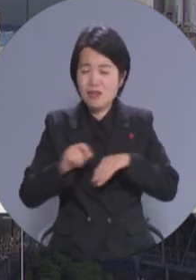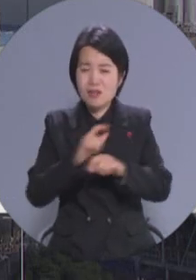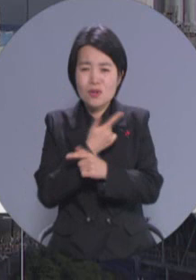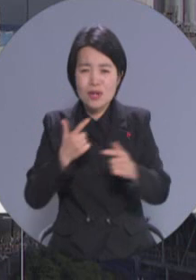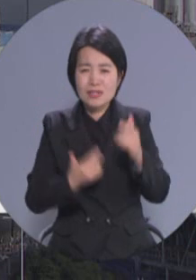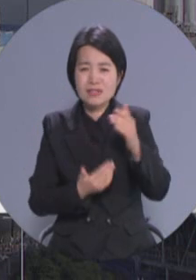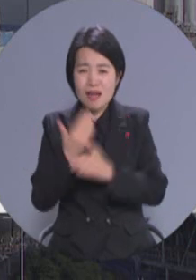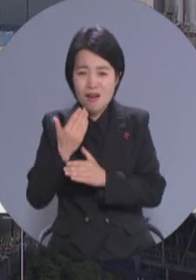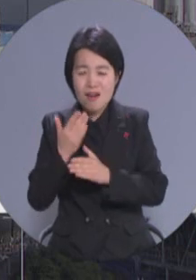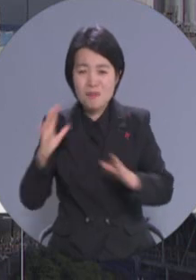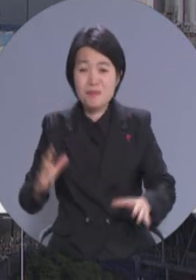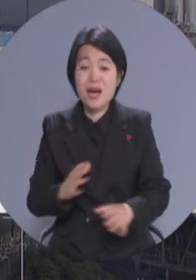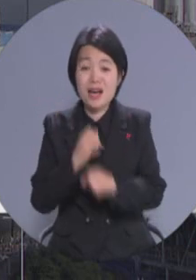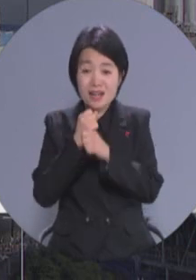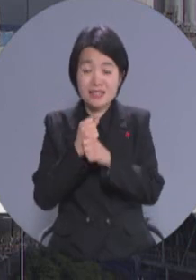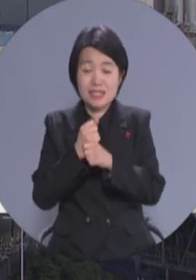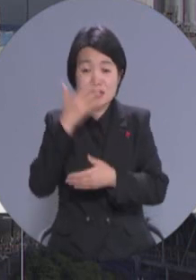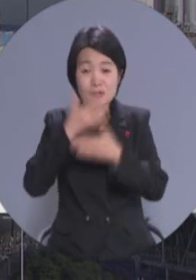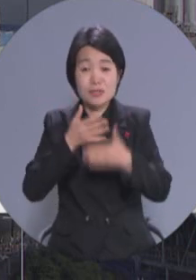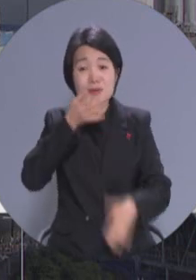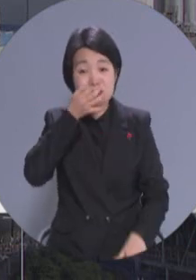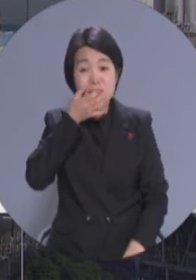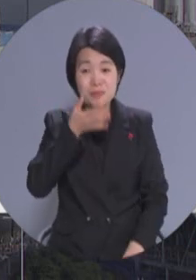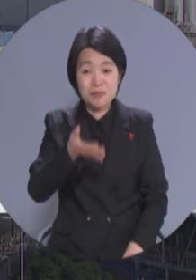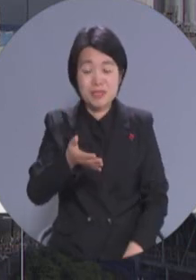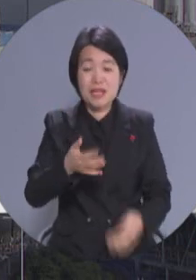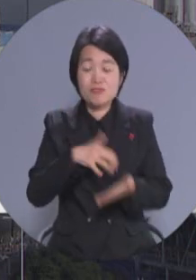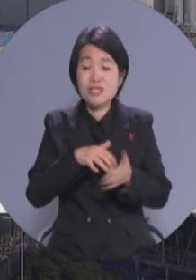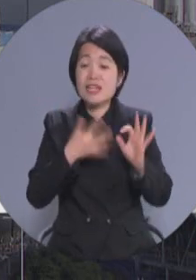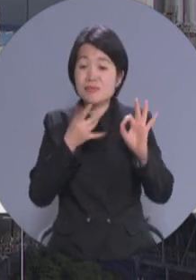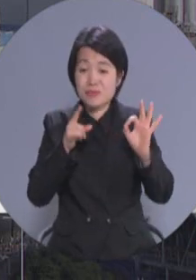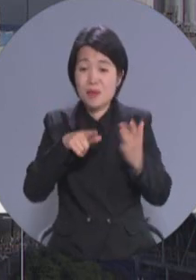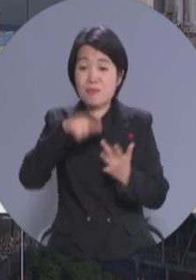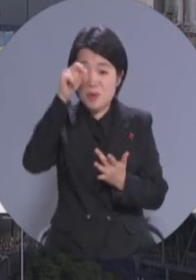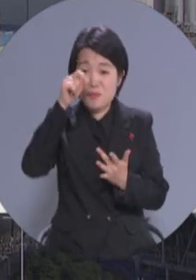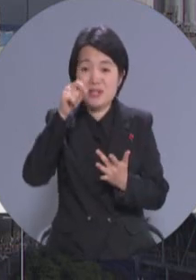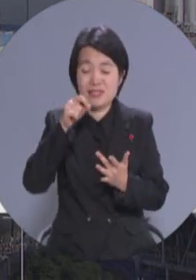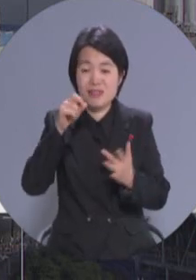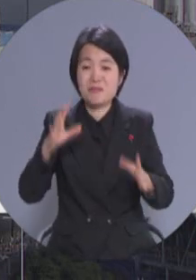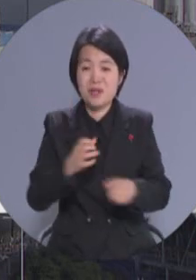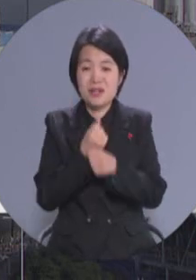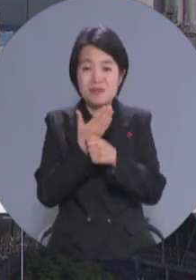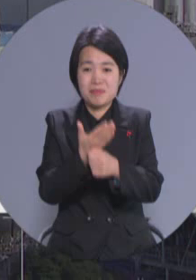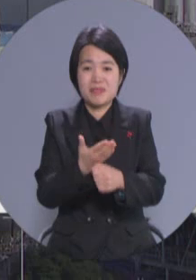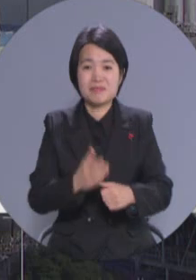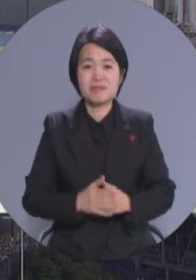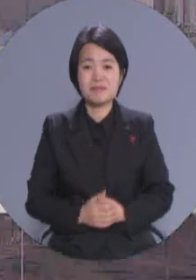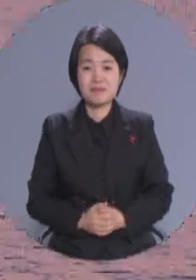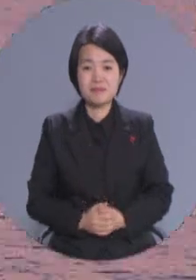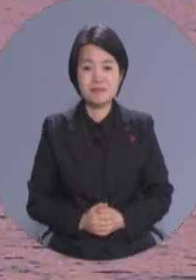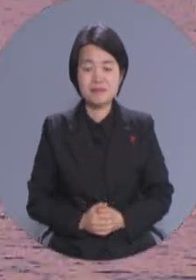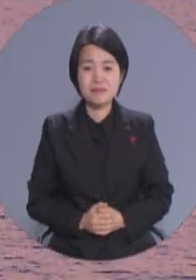각종 현안들을 정은용 영상기자가 10대 영상뉴스로 정리해봤습니다.